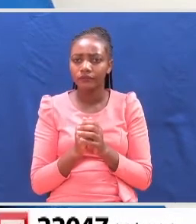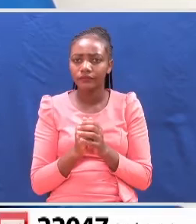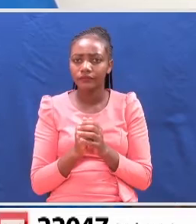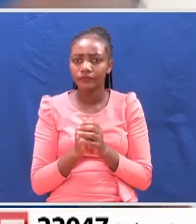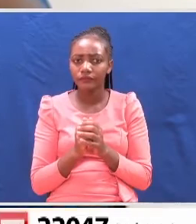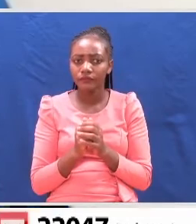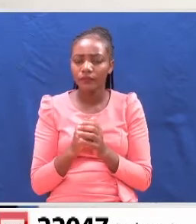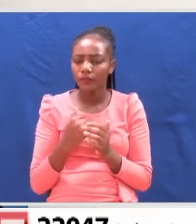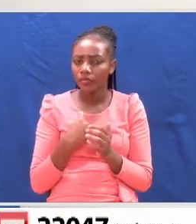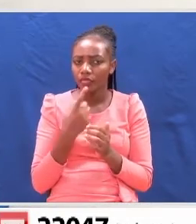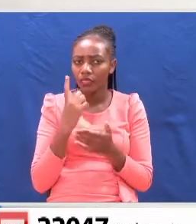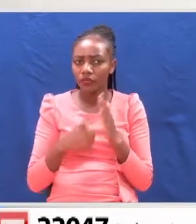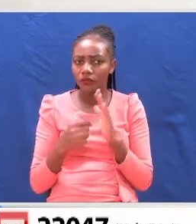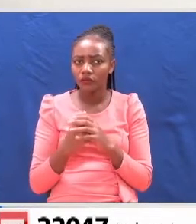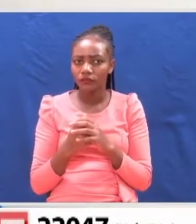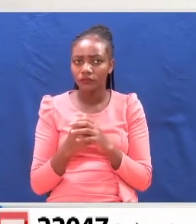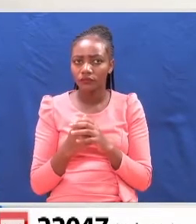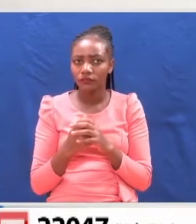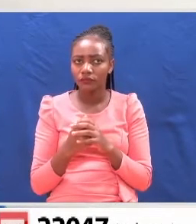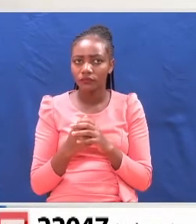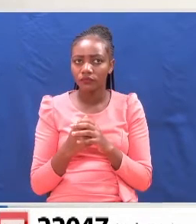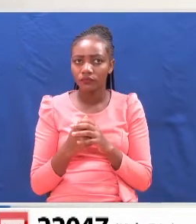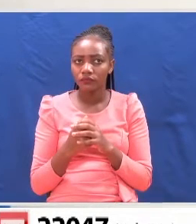Ndio nilikuwa nimesema kuna yale ambayo